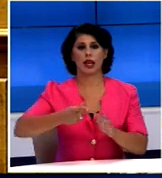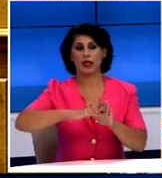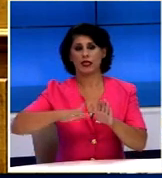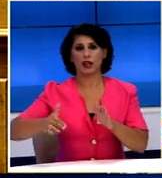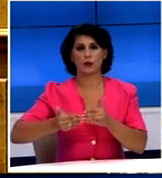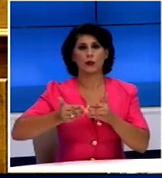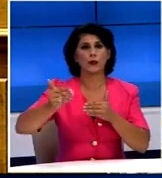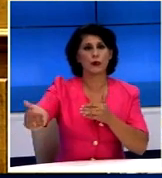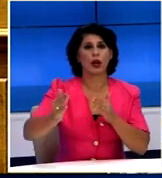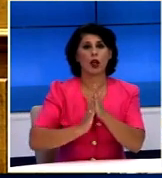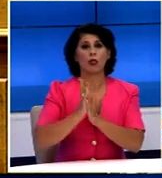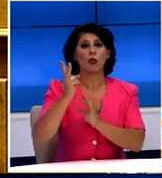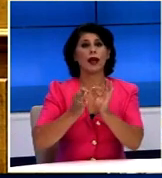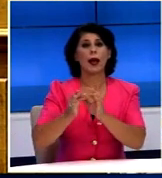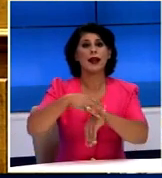στο Ιόνιο